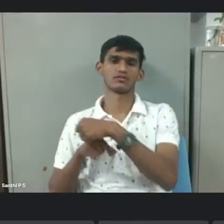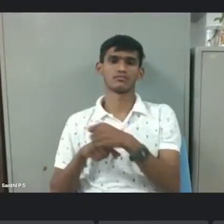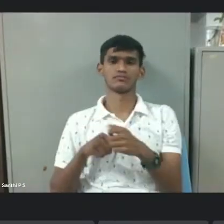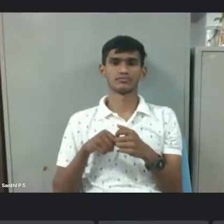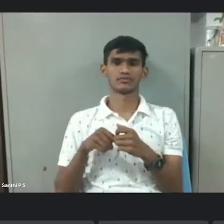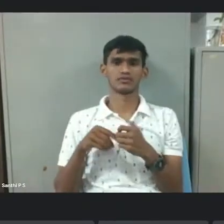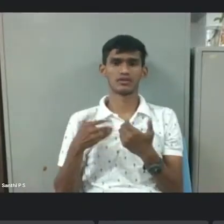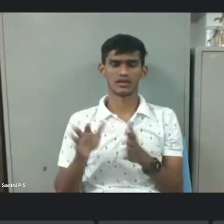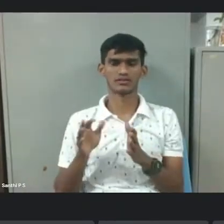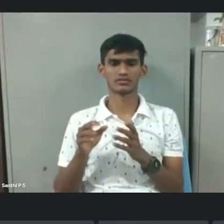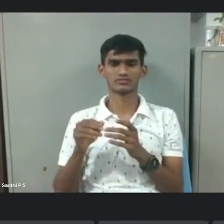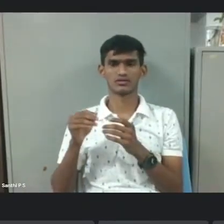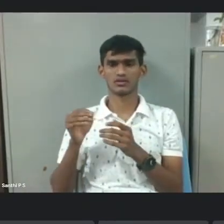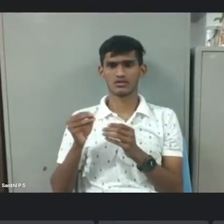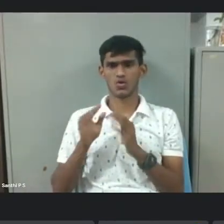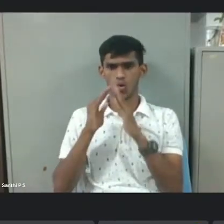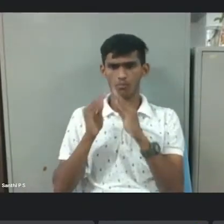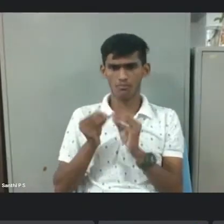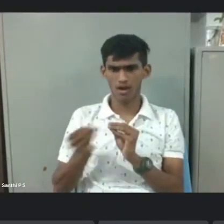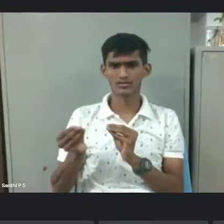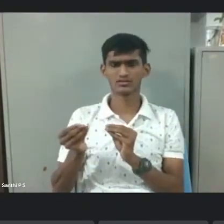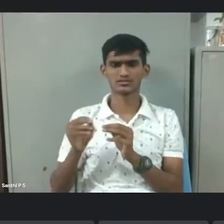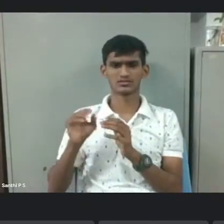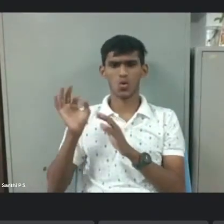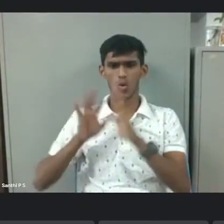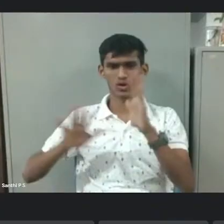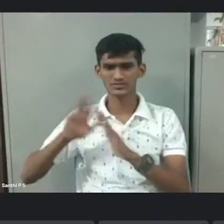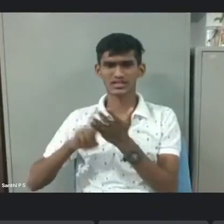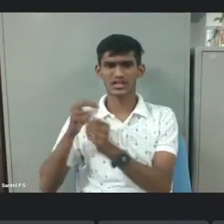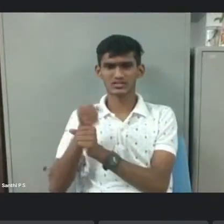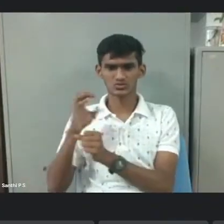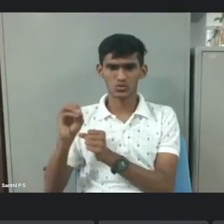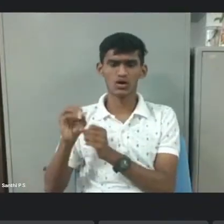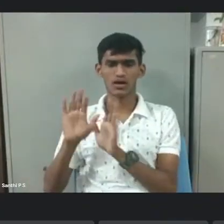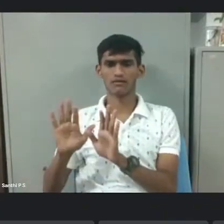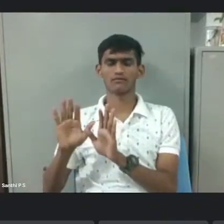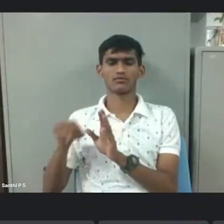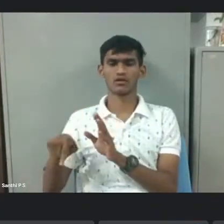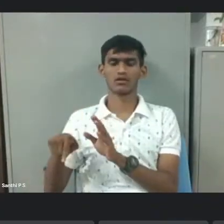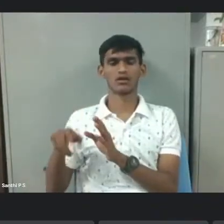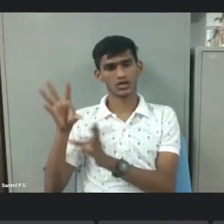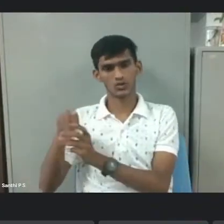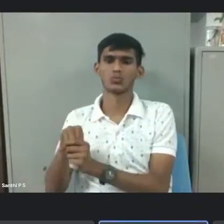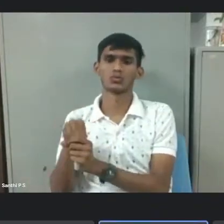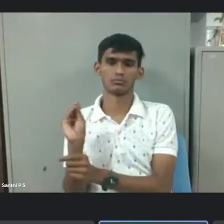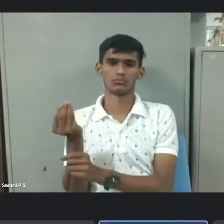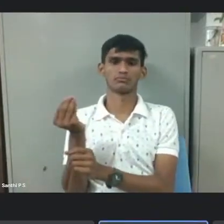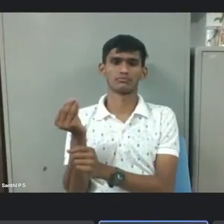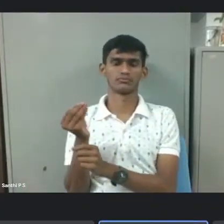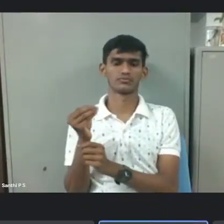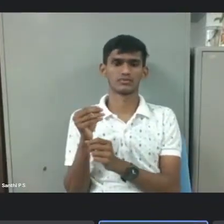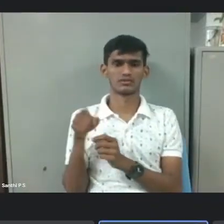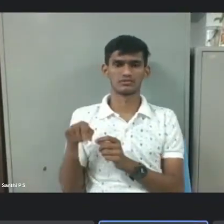അടുത്തൊക്കെ അങ്ങനെ എന്തെങ്കിലും സംഘടനകൾ ഉണ്ടെങ്കിൽ തീർച്ചയായിട്ടും പറഞ്ഞു 2 വർഷം തൊട്ട് വീട്ടിലിരിക്കുകയാണെന്ന് പറഞ്ഞു. അപ്പൊ ഒന്ന് ഇരിക്കുക,